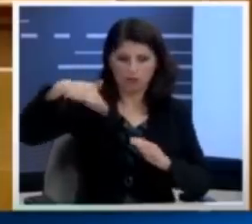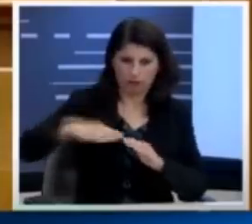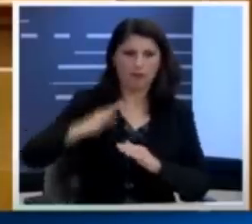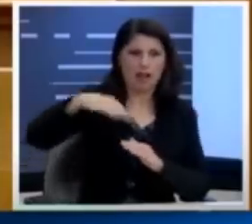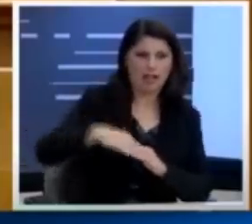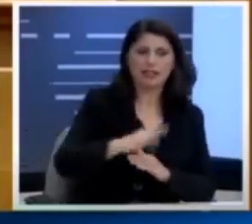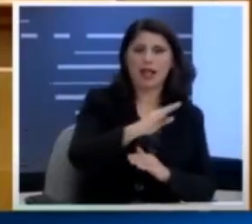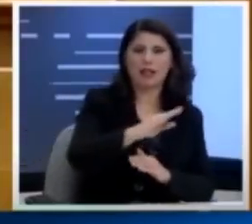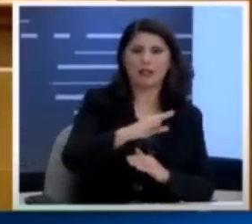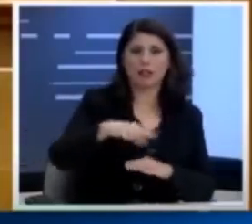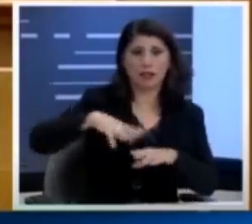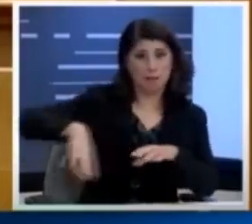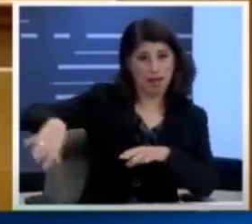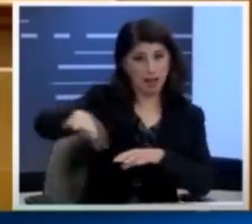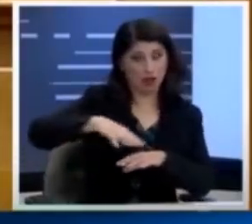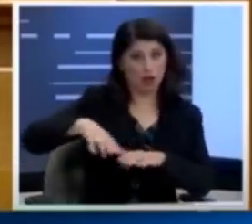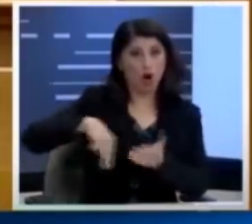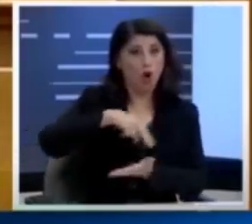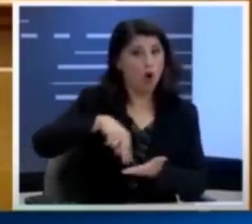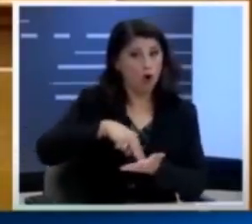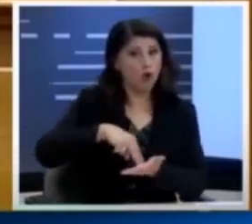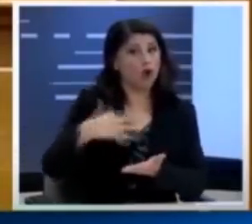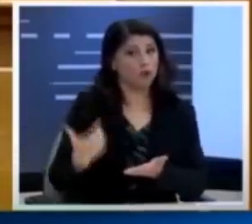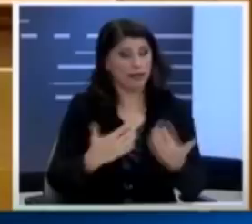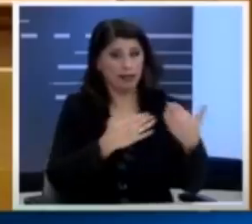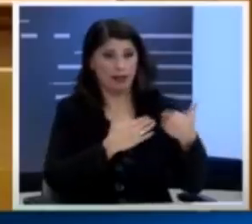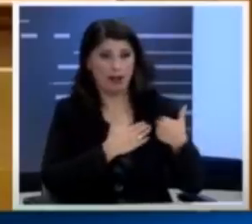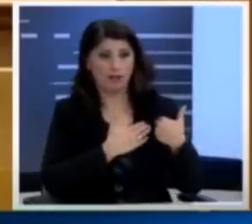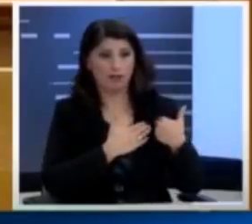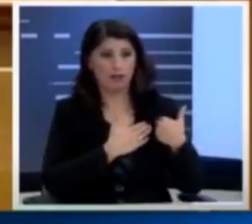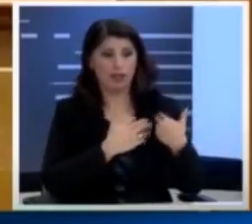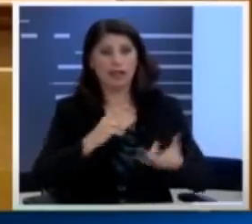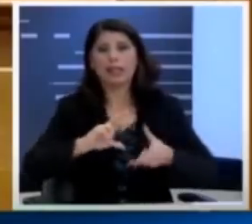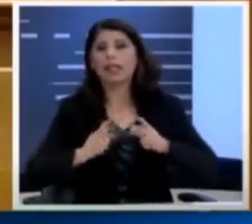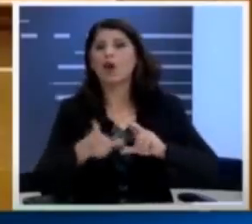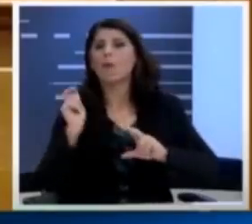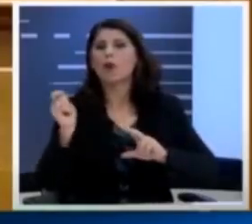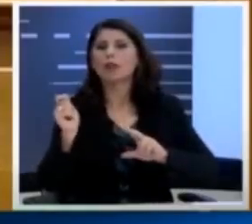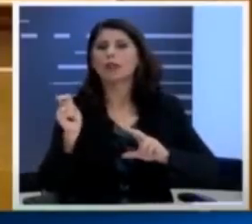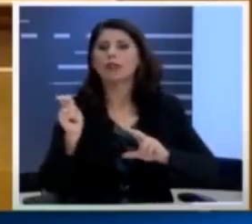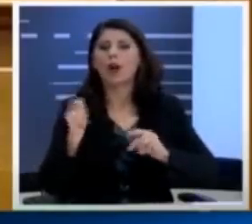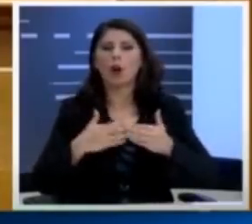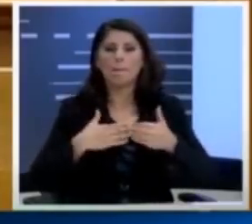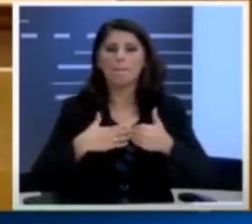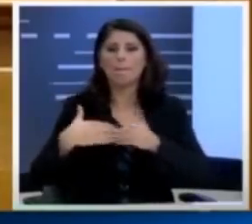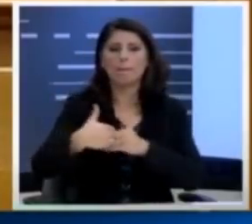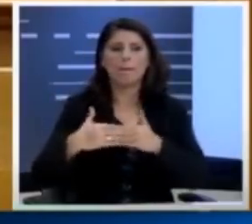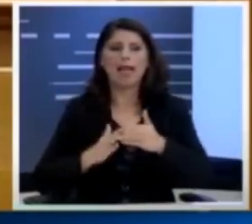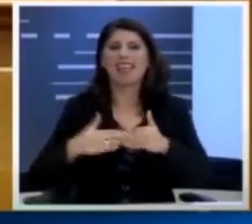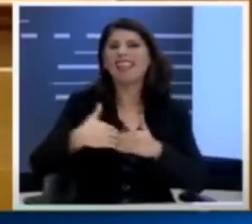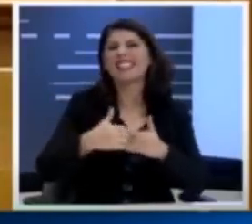αστάθεια. Στη γειτονιά μας, ο ρόλος που έχετε αναλάβει, ο γεωπολιτικός μεντεσές του ΝΑΤΟ και τον